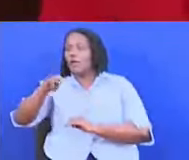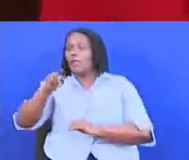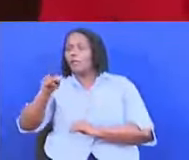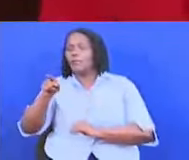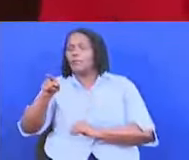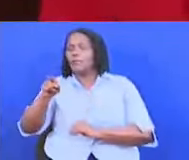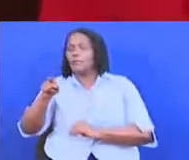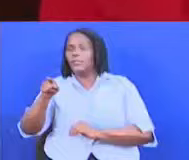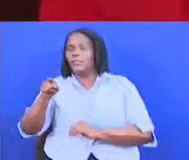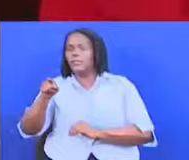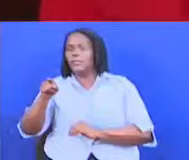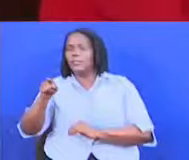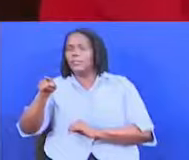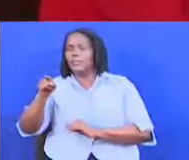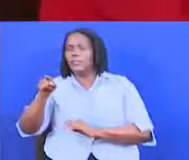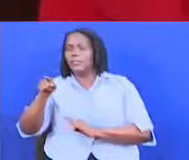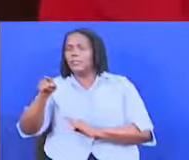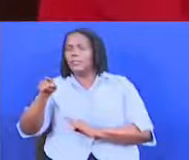kilo na ni megawatts